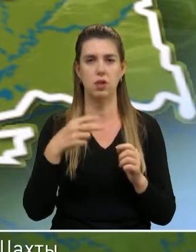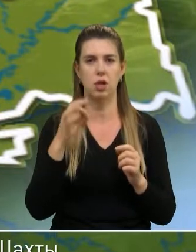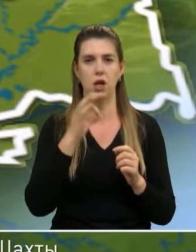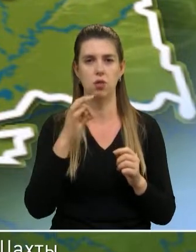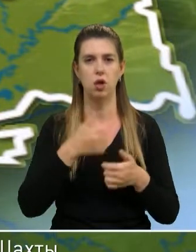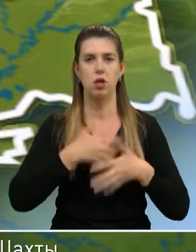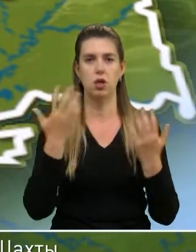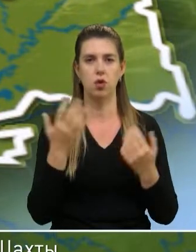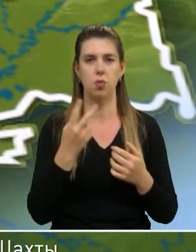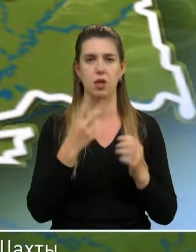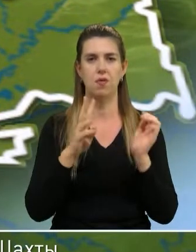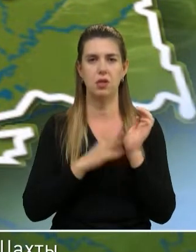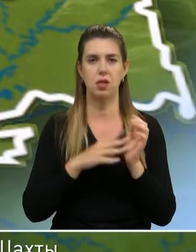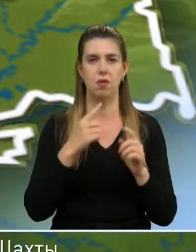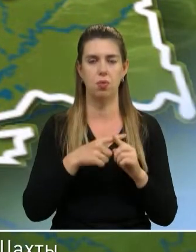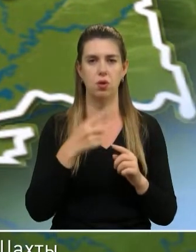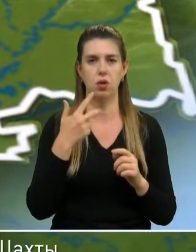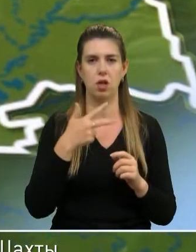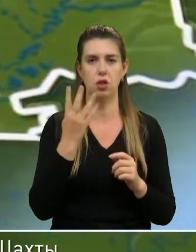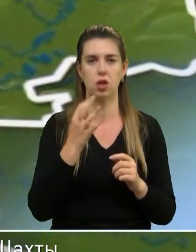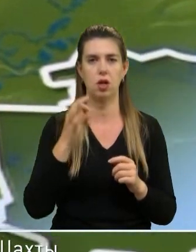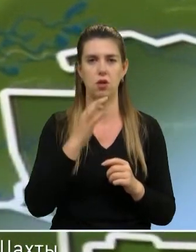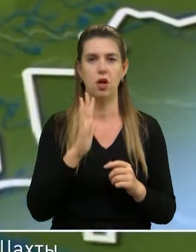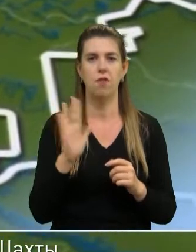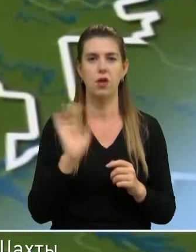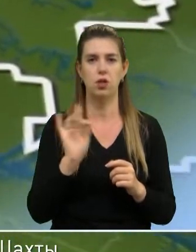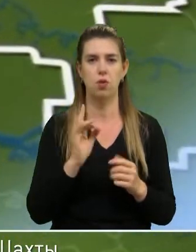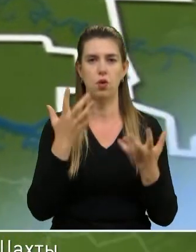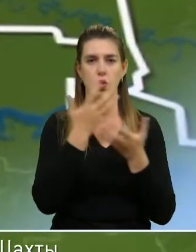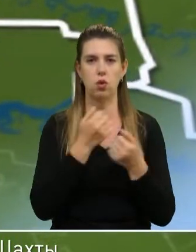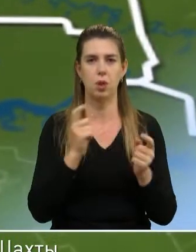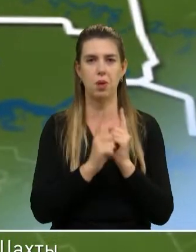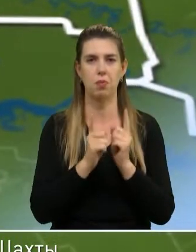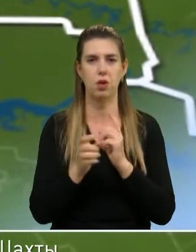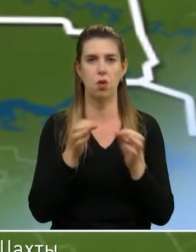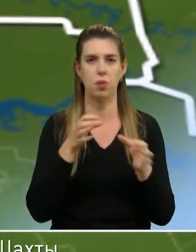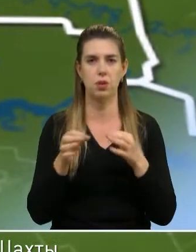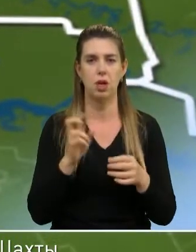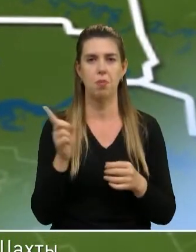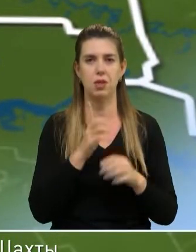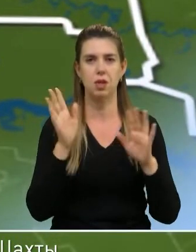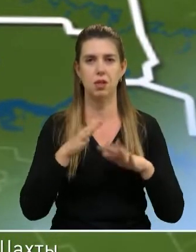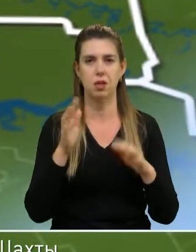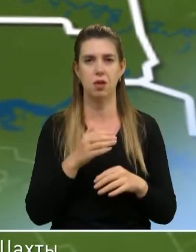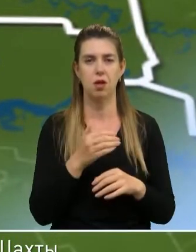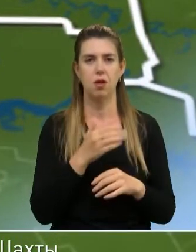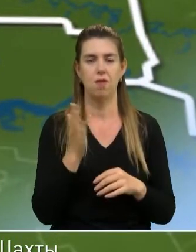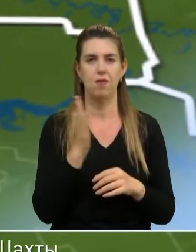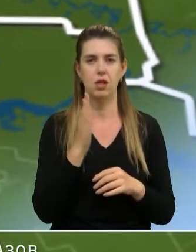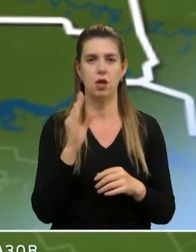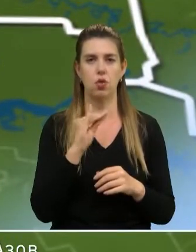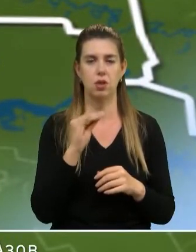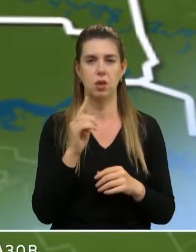градусов, днем плюс 29, плюс 34. В Ростове-на-Дону ночью переменная облачность без осадков. Ветер